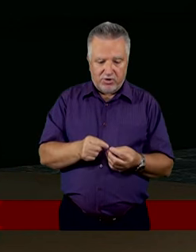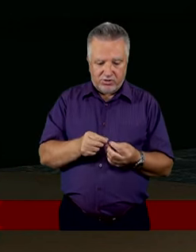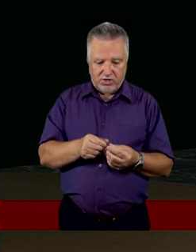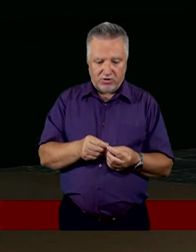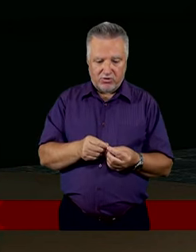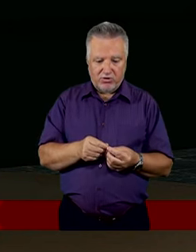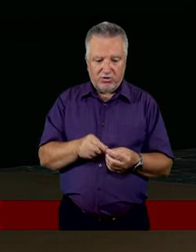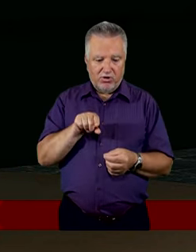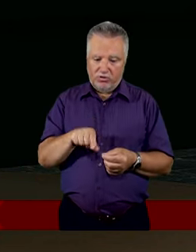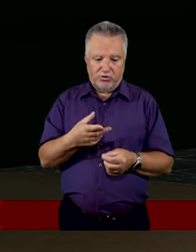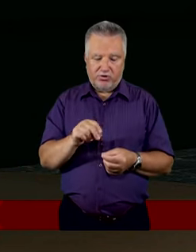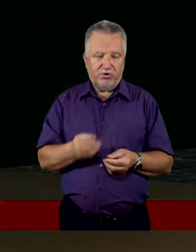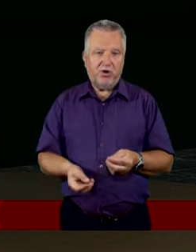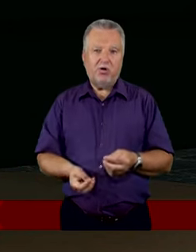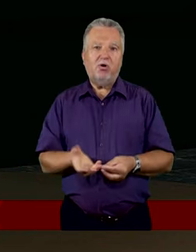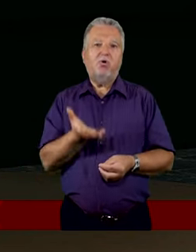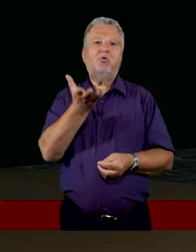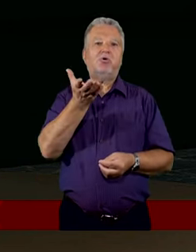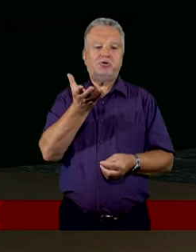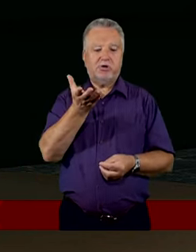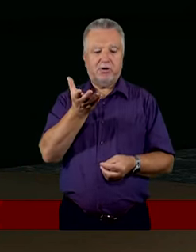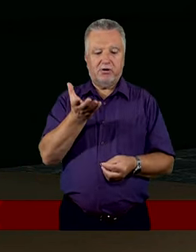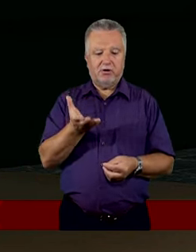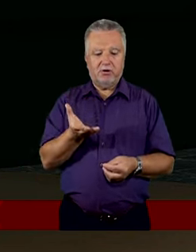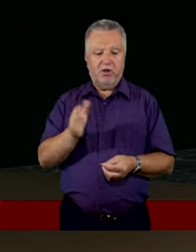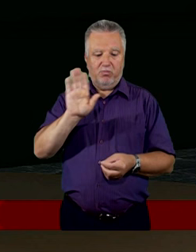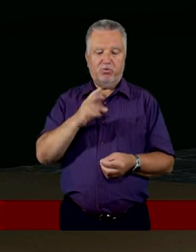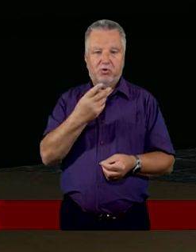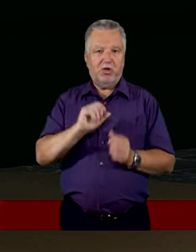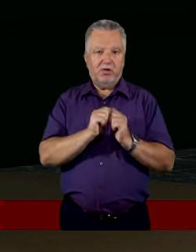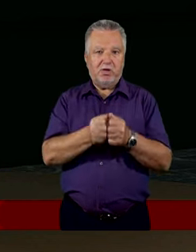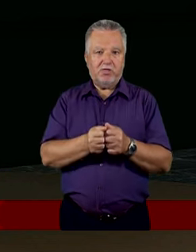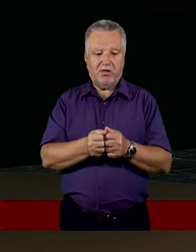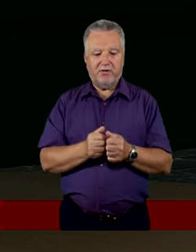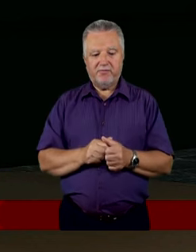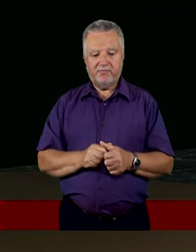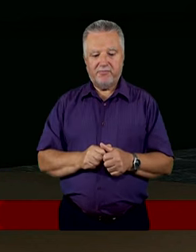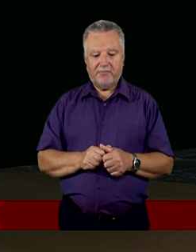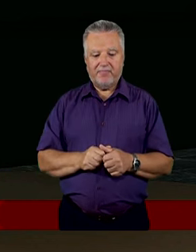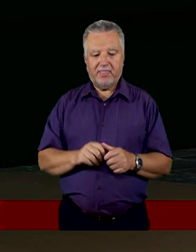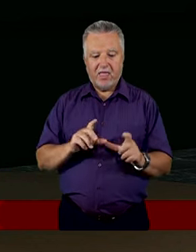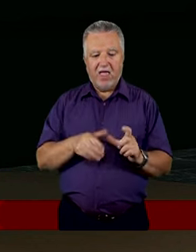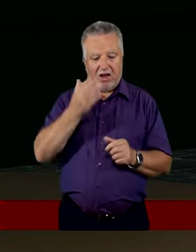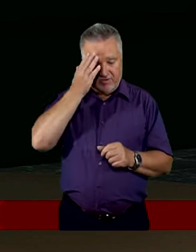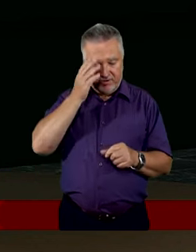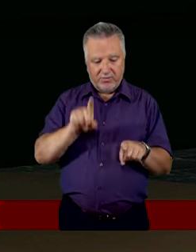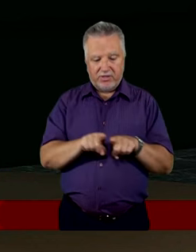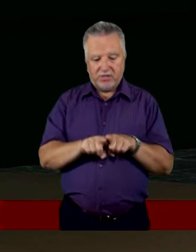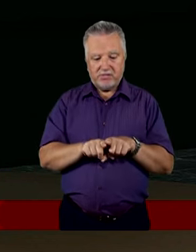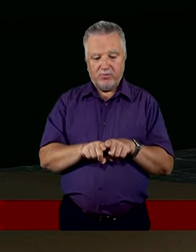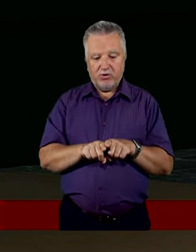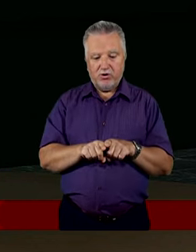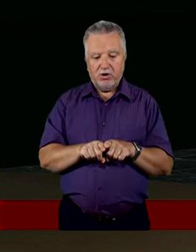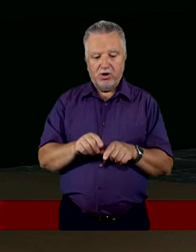włożymy, to wzrostu też Bóg nie da, no bo to nie urośnie. Ale wiemy też,